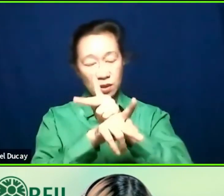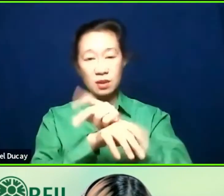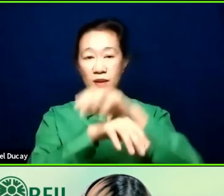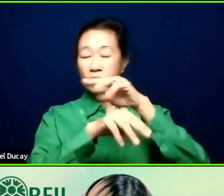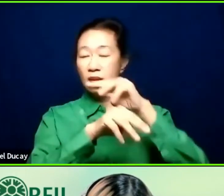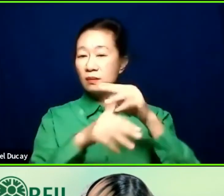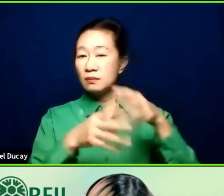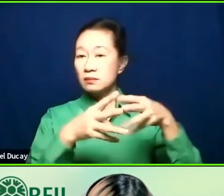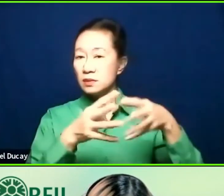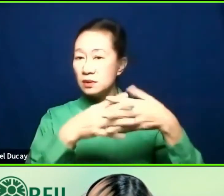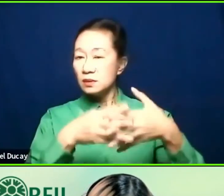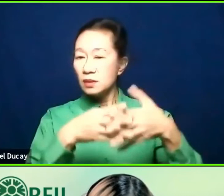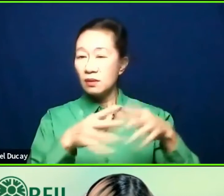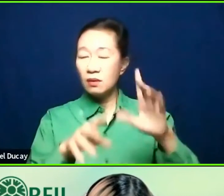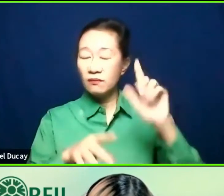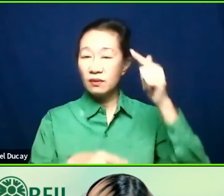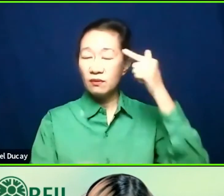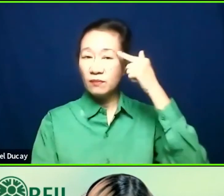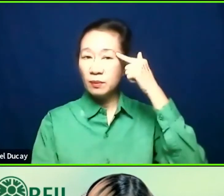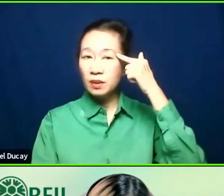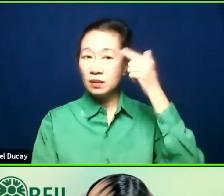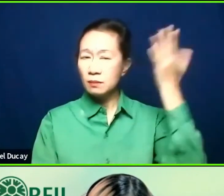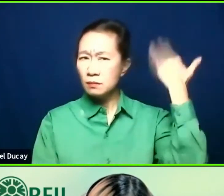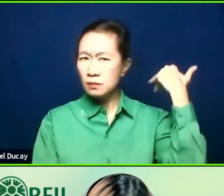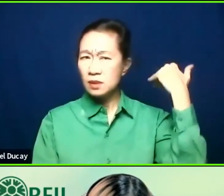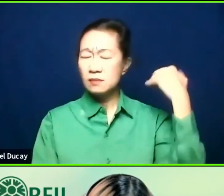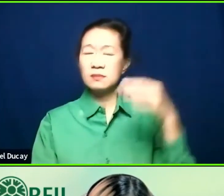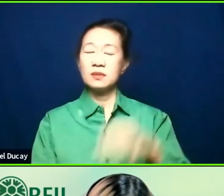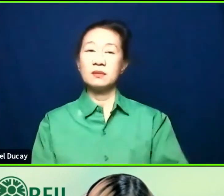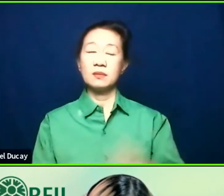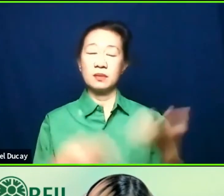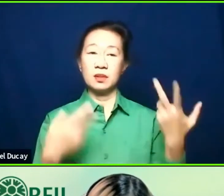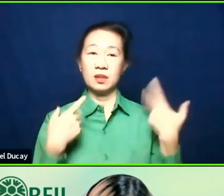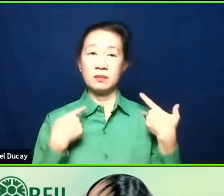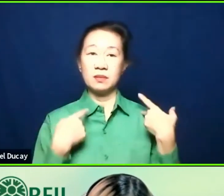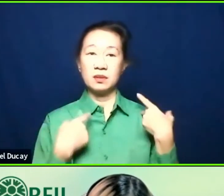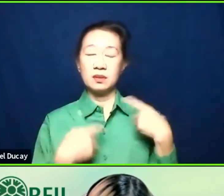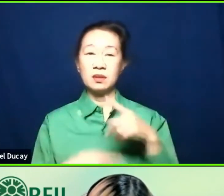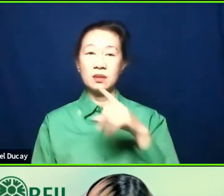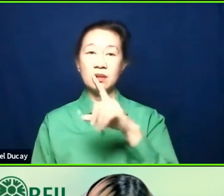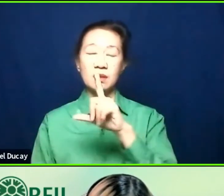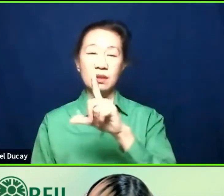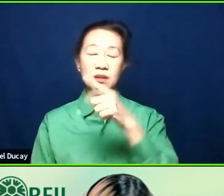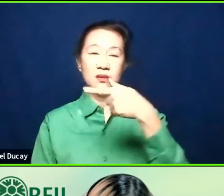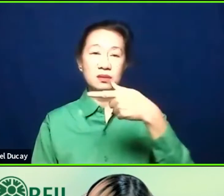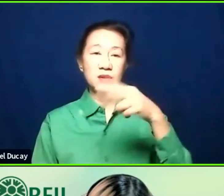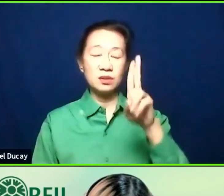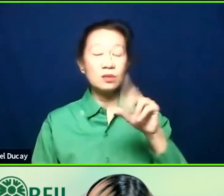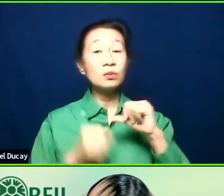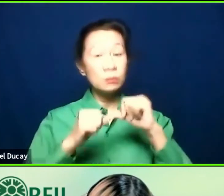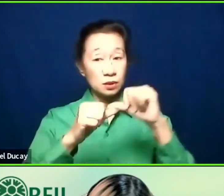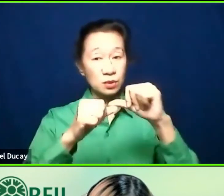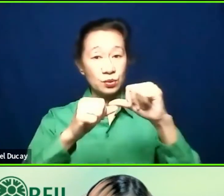ating gobyerno. Nitong nakaraan, no, may mga LGU din, no, na tuloy-tuloy